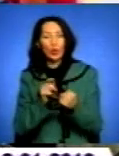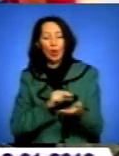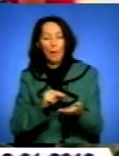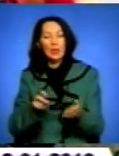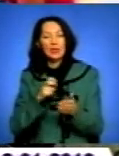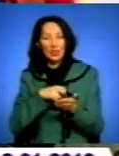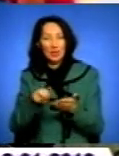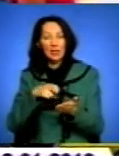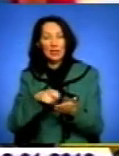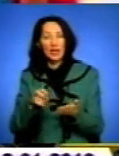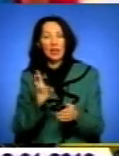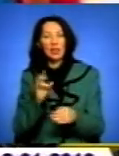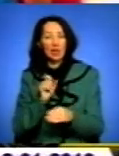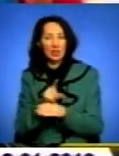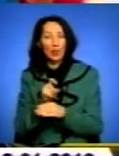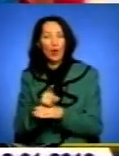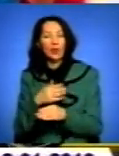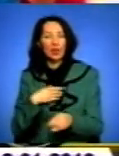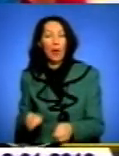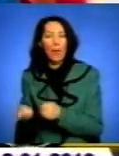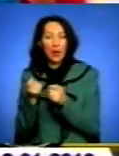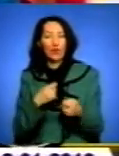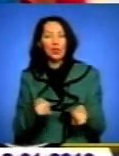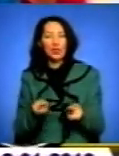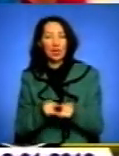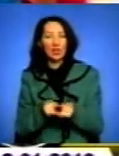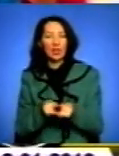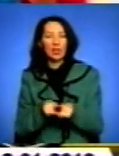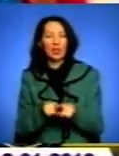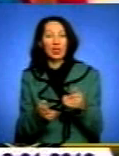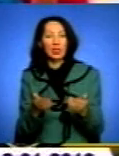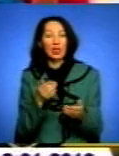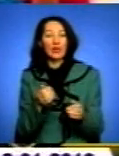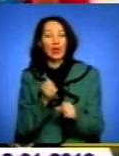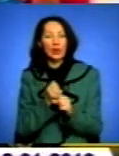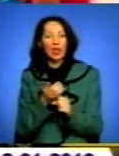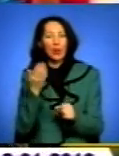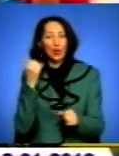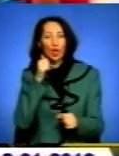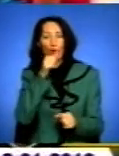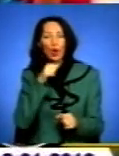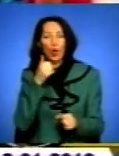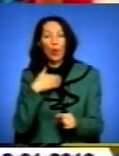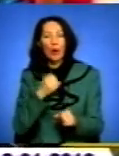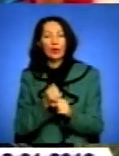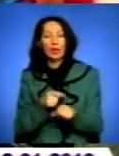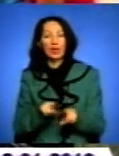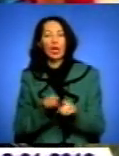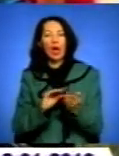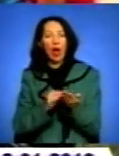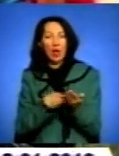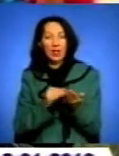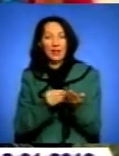і на замовлення нам привозили такі, навіть виготовили минулого року, нам виготовили такі календарі